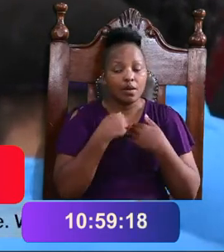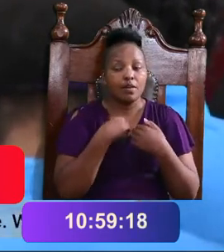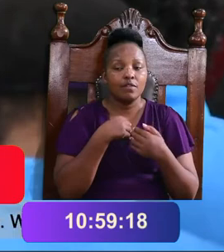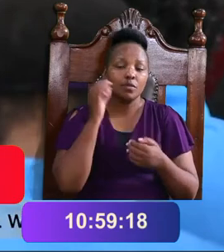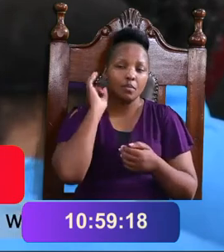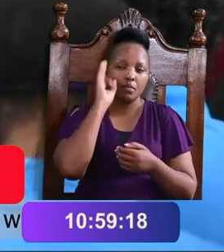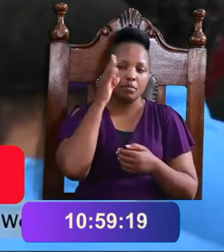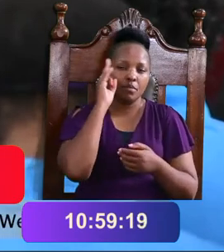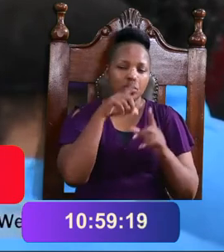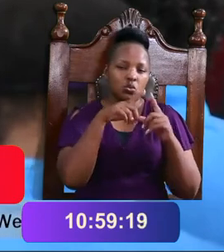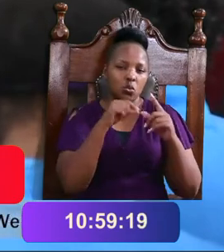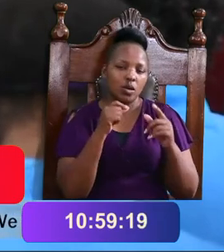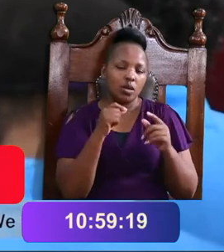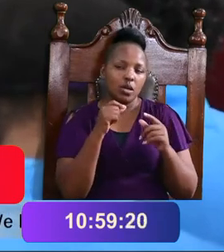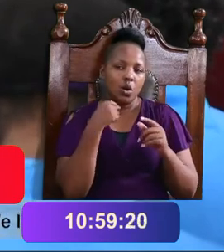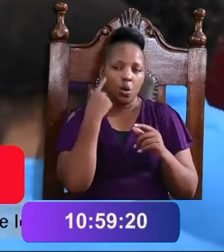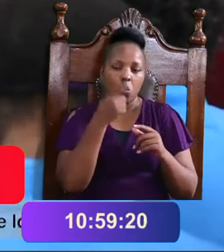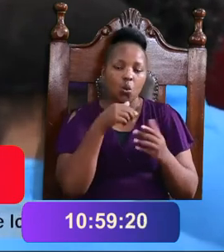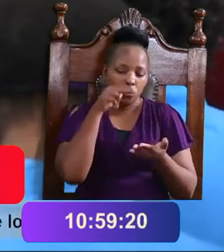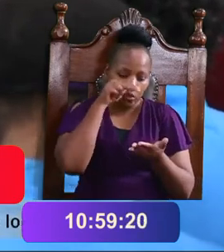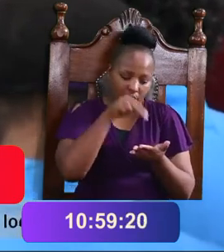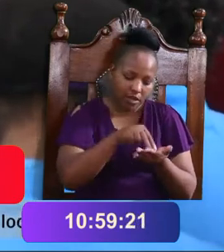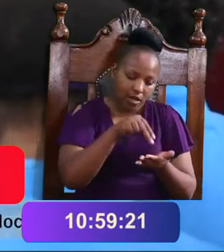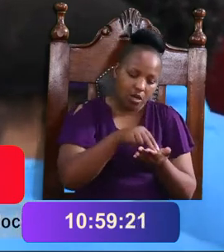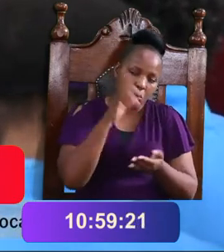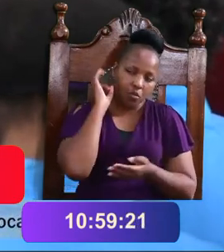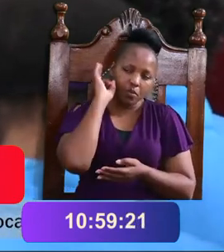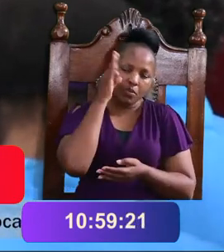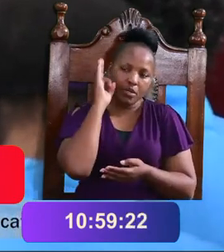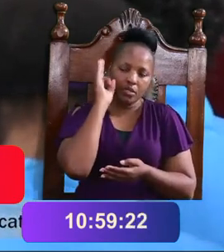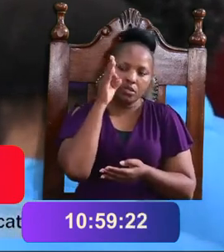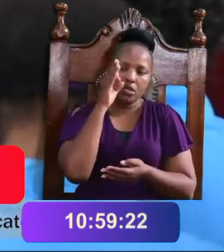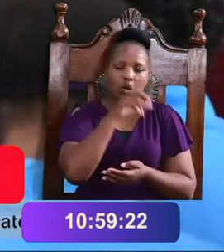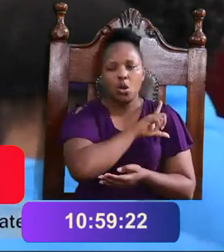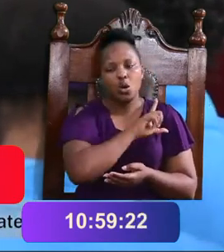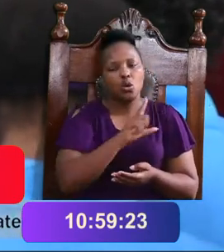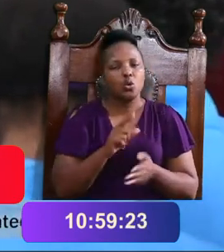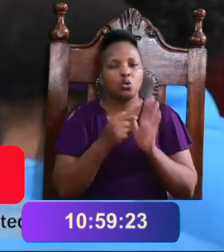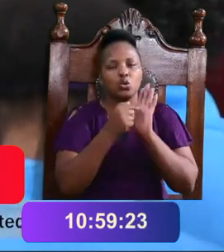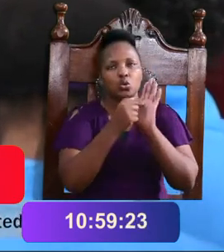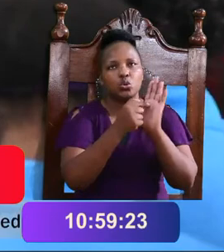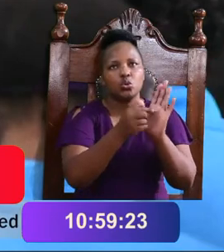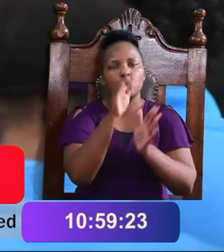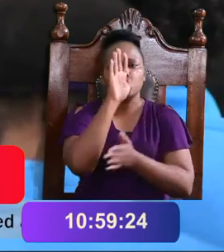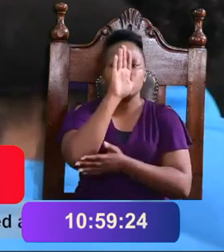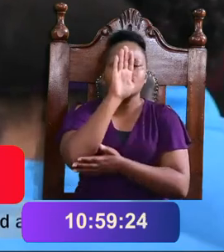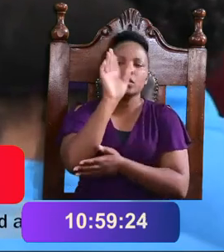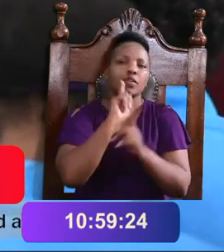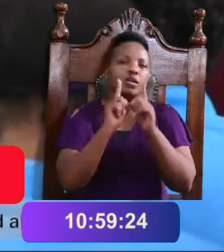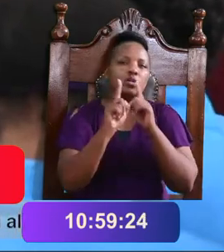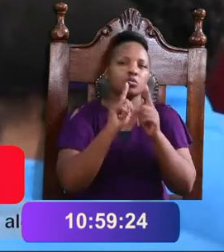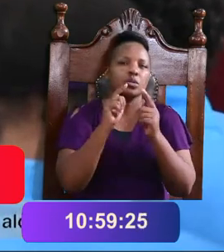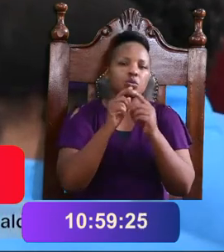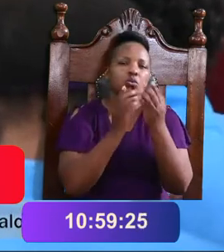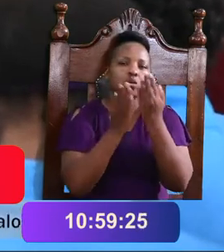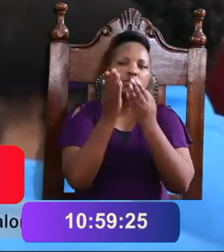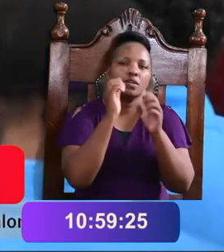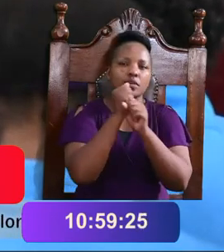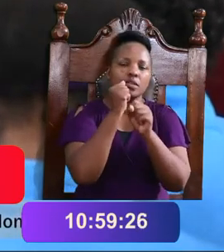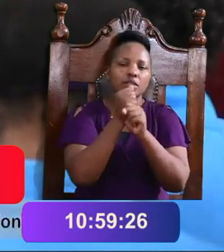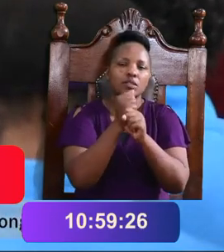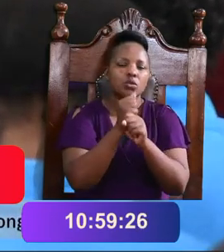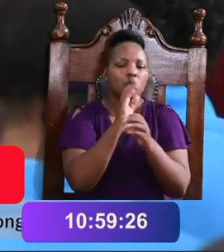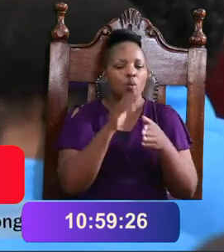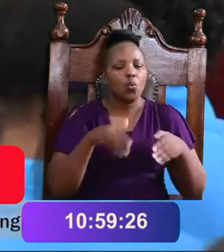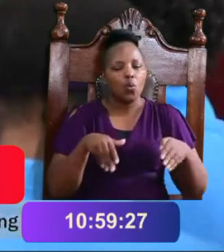neno. Wale wote watakaosimama kuhubiri, Bwana jidhihirishe. Nena na watumishi wako jinsi